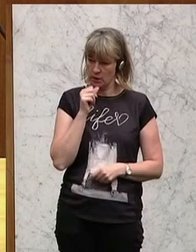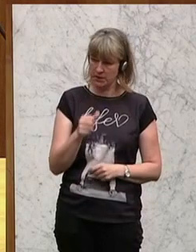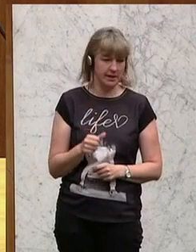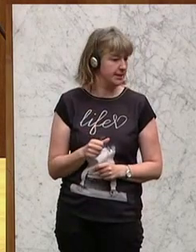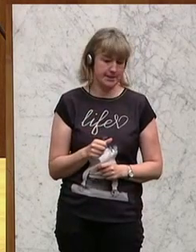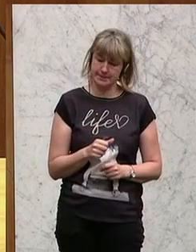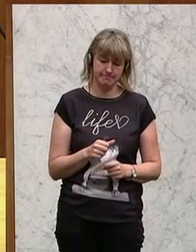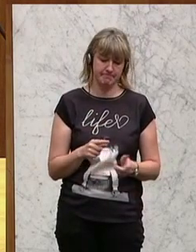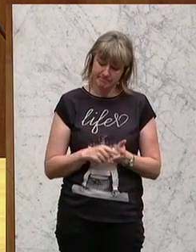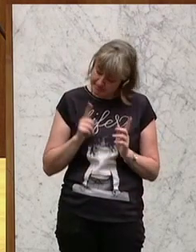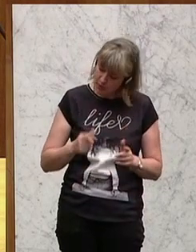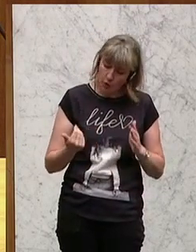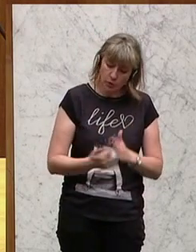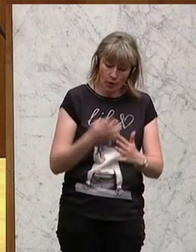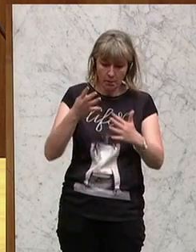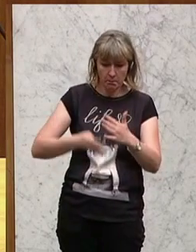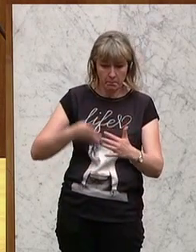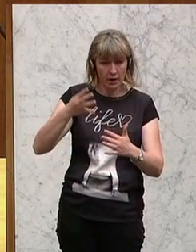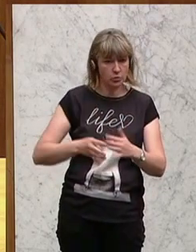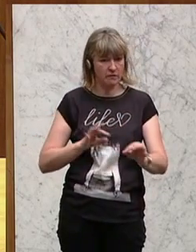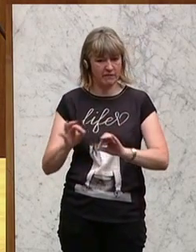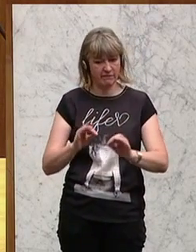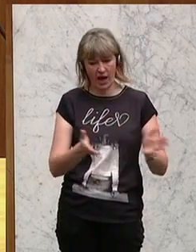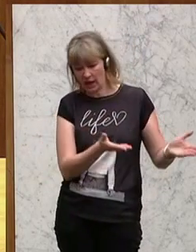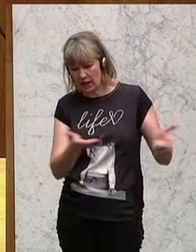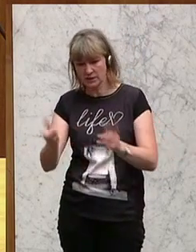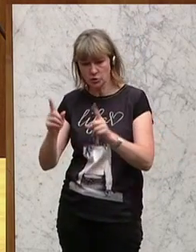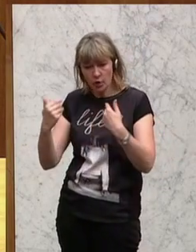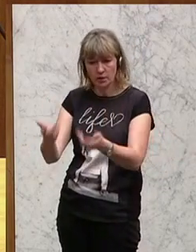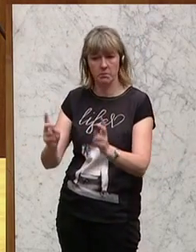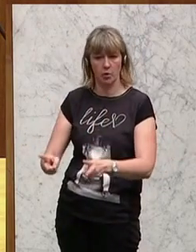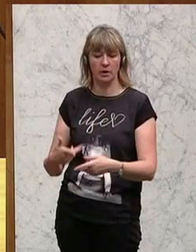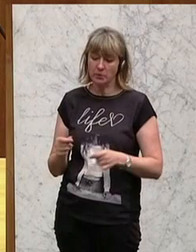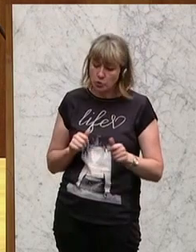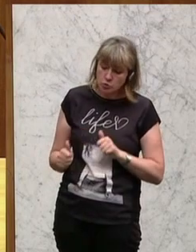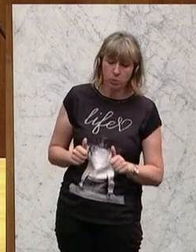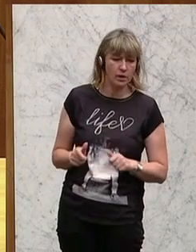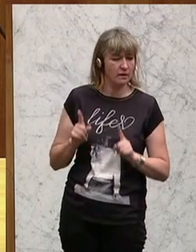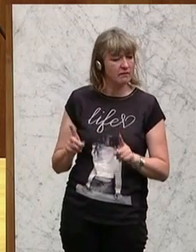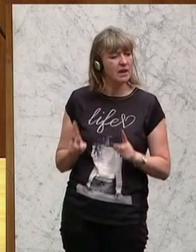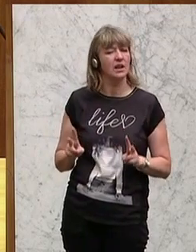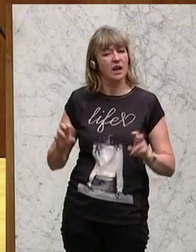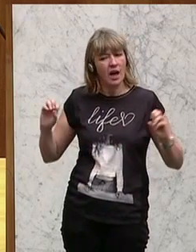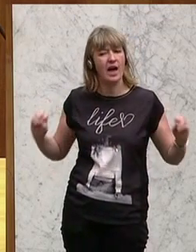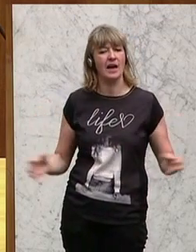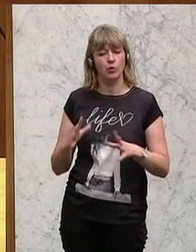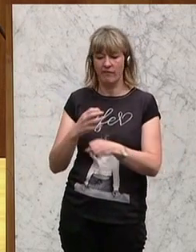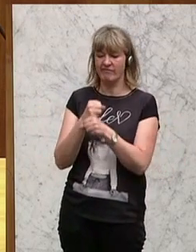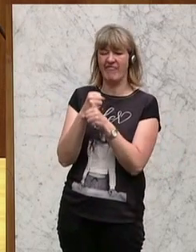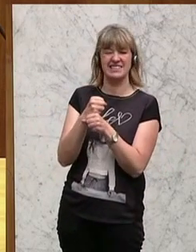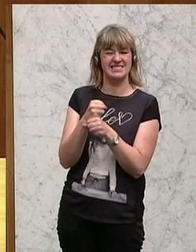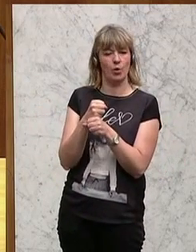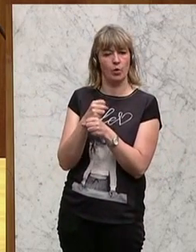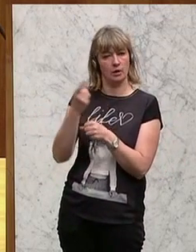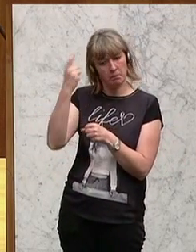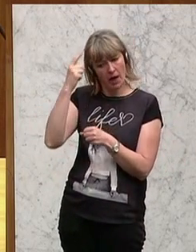ein neues Begutachtungsverfahren zu ermöglichen, nämlich dass der Sport auch wirklich zur aktuellen Fassung Stellung